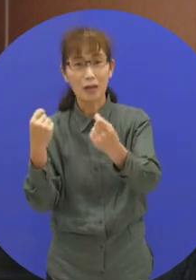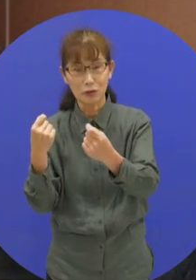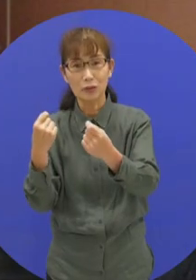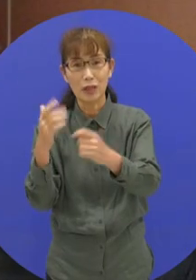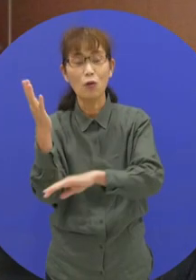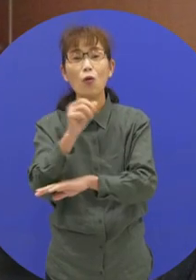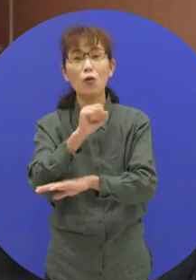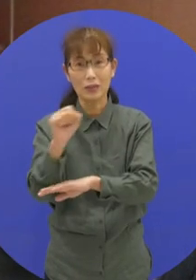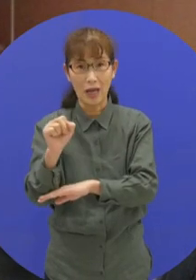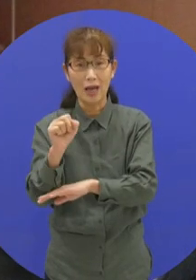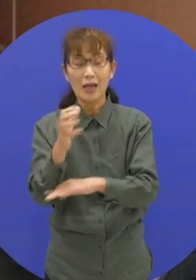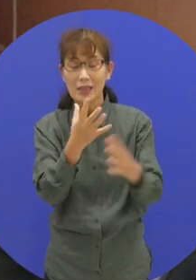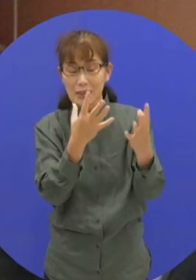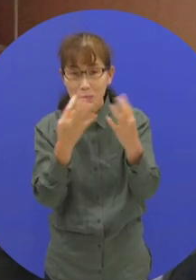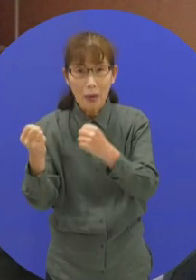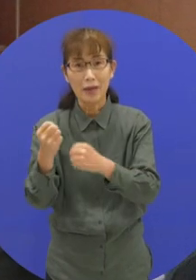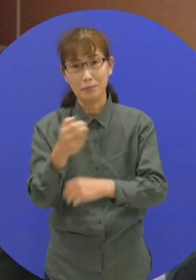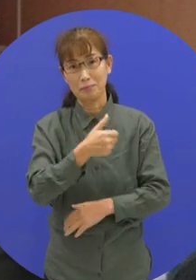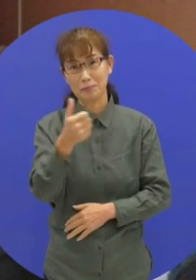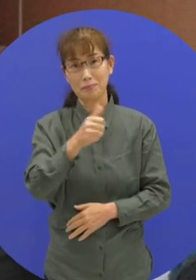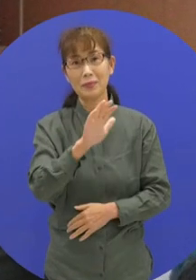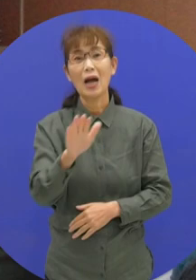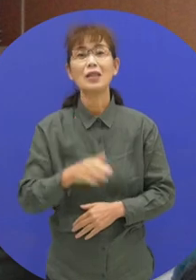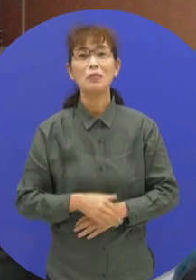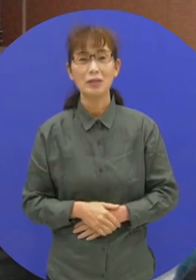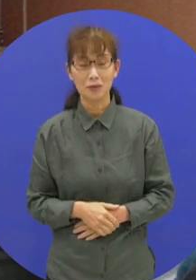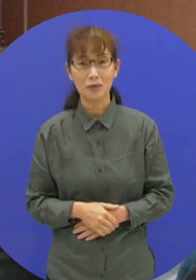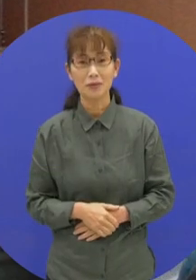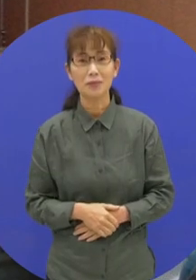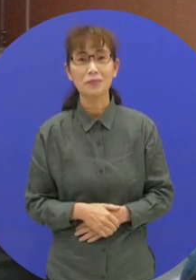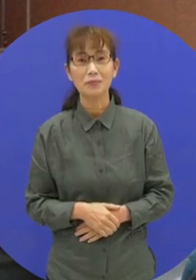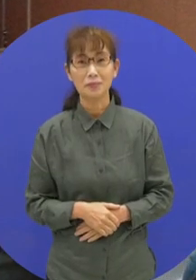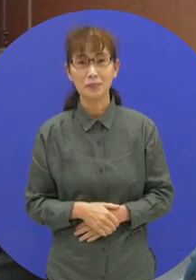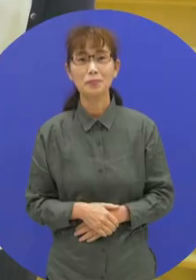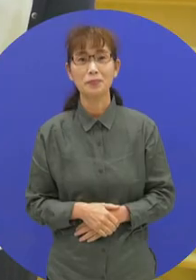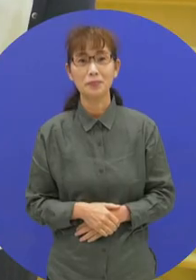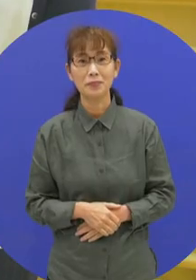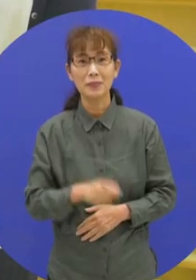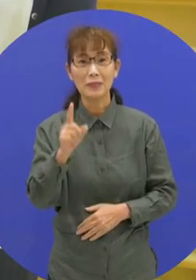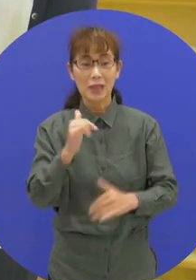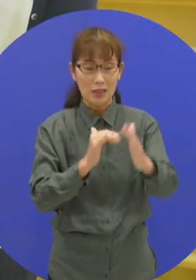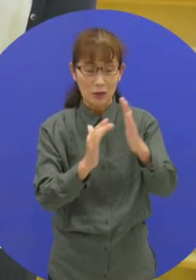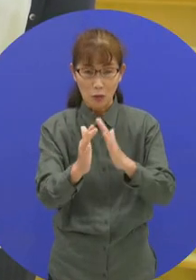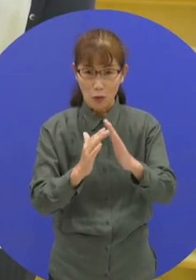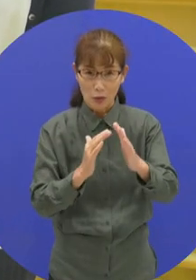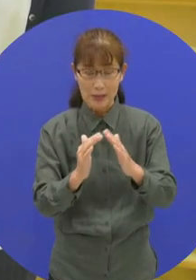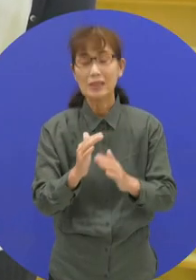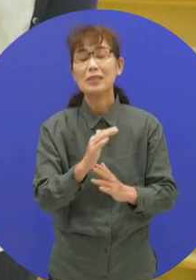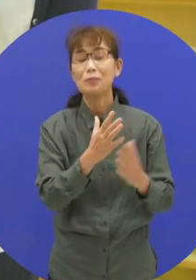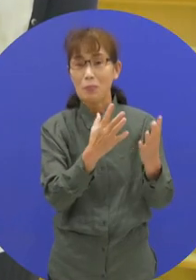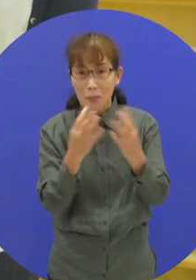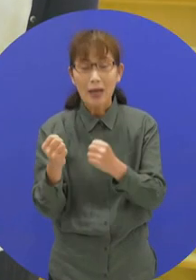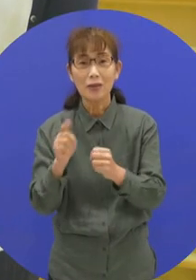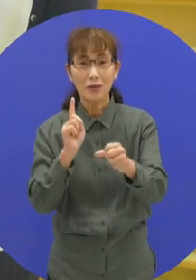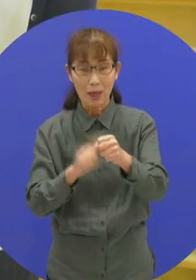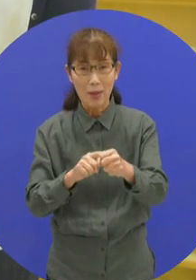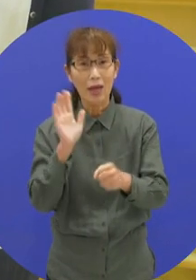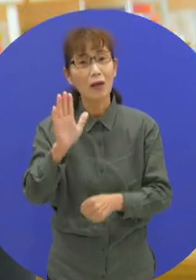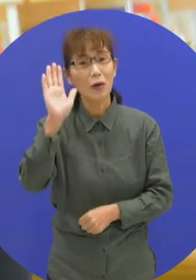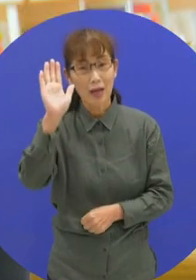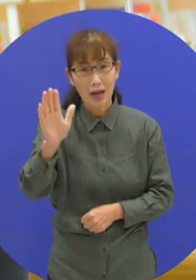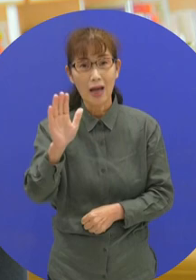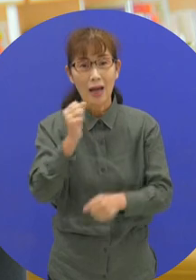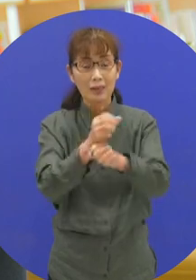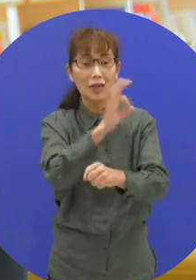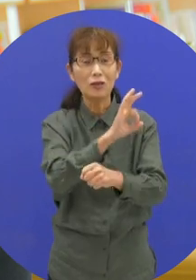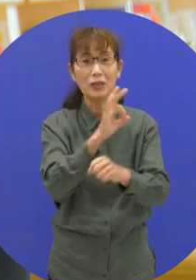や市民大学などの講座を開催し多くの皆さんが学ばれています。人通りの多いアーケードに面していますのでこれからも